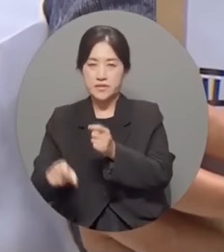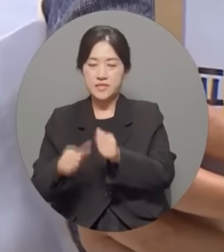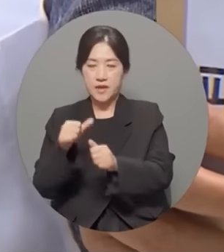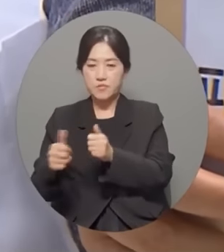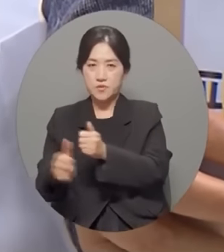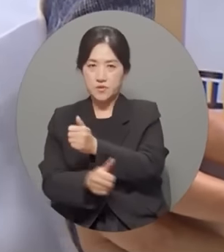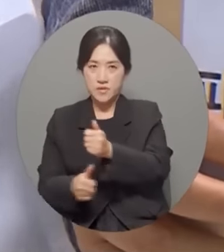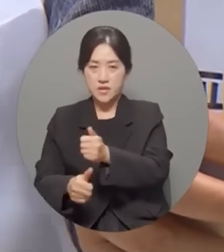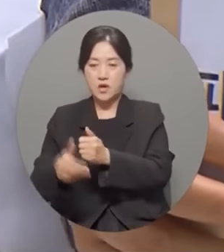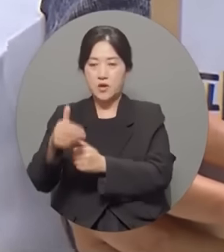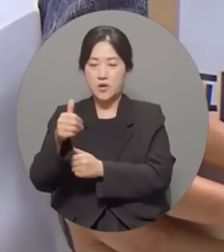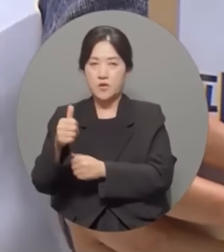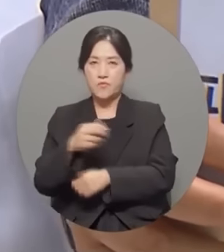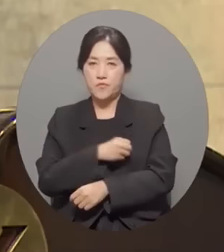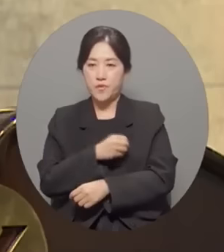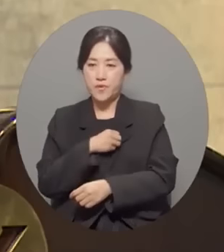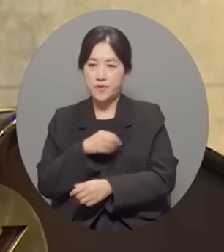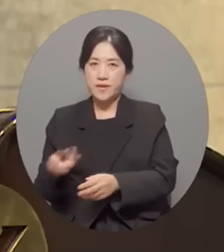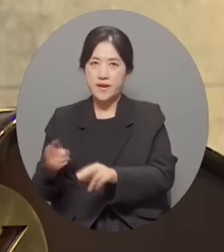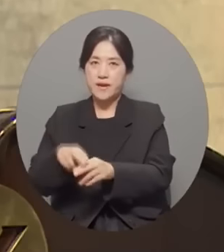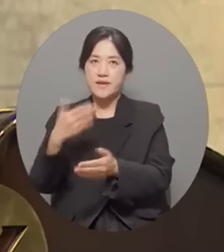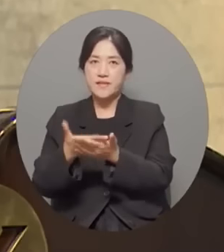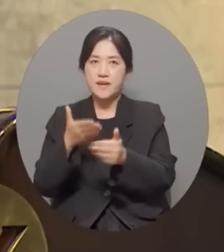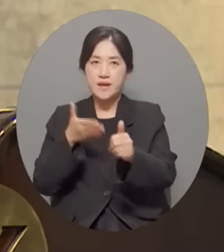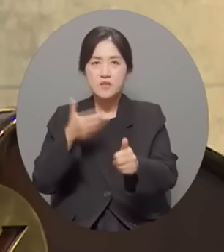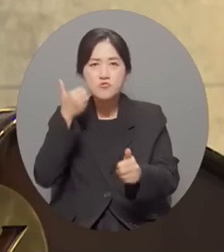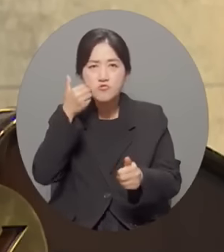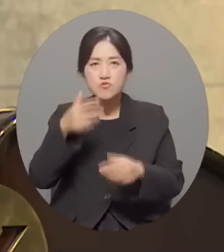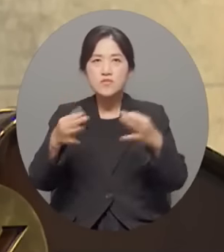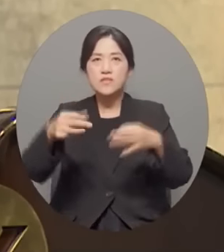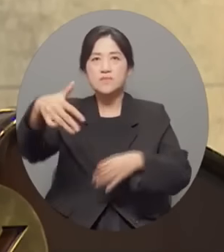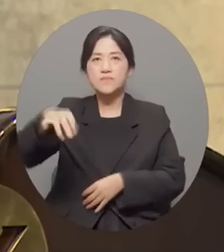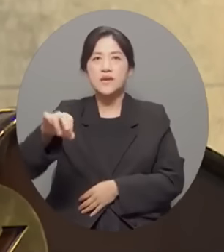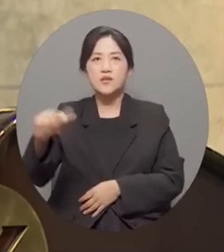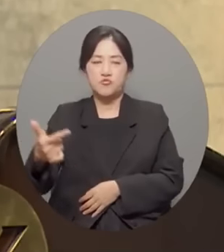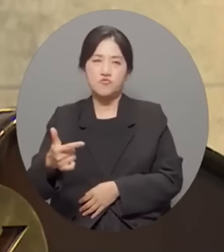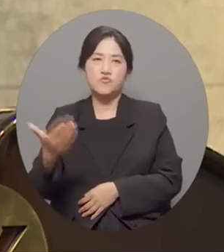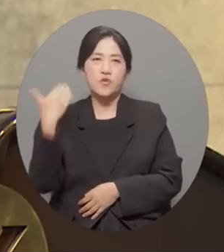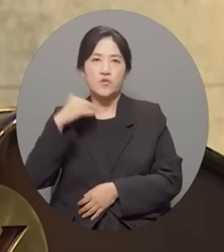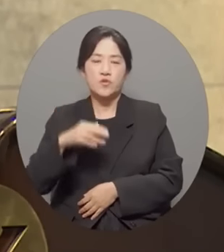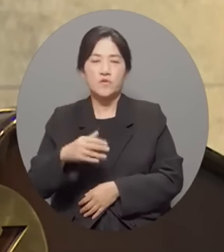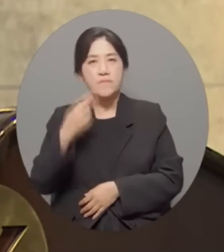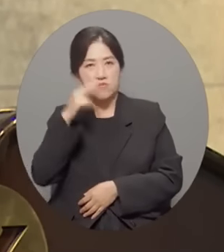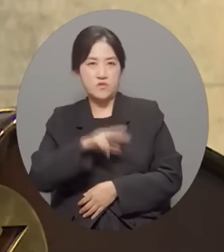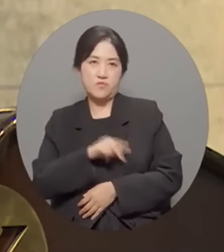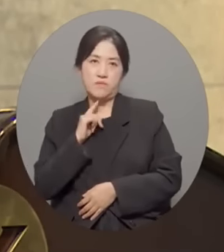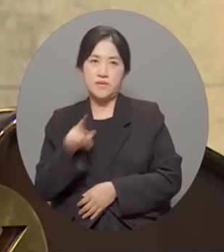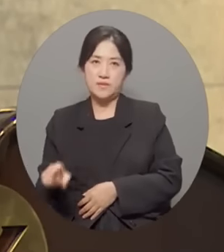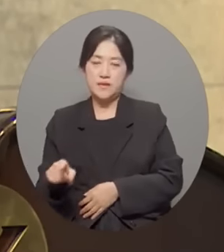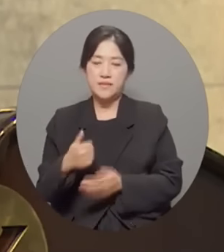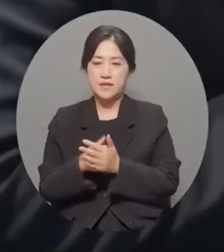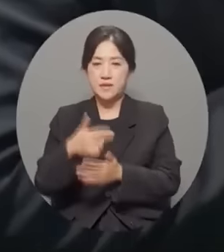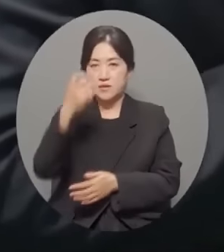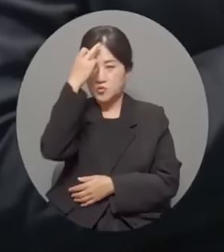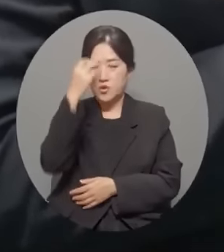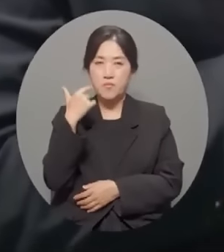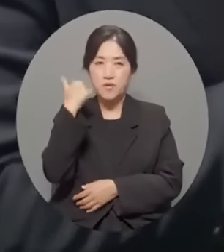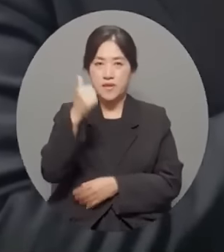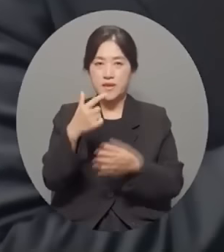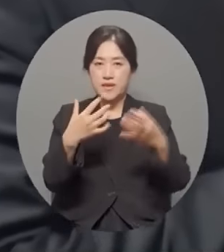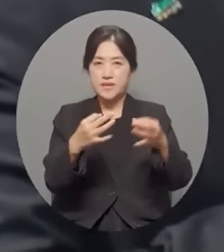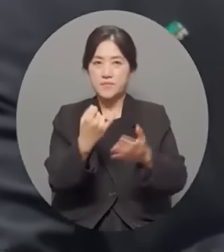앉혀달라 인사청탁했던 인물이 바로 김창준 전 의원이라고 주장했습니다. 최 목사가 김 여사에게 180만